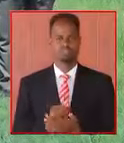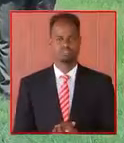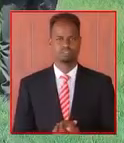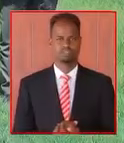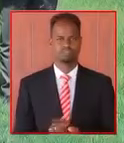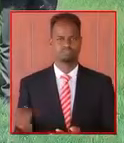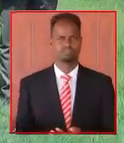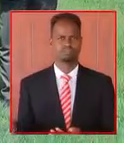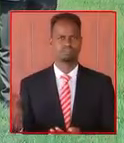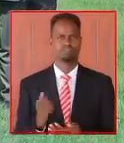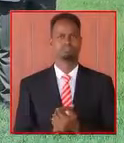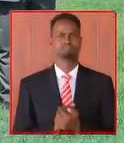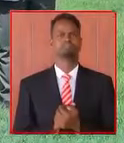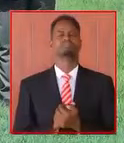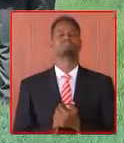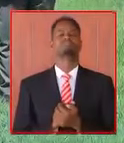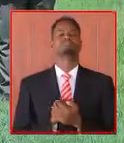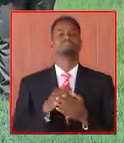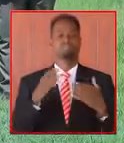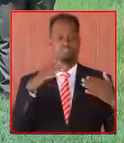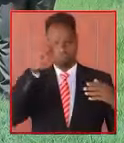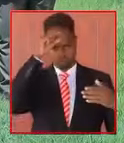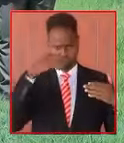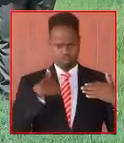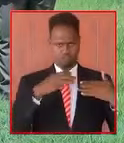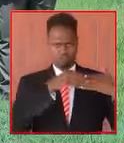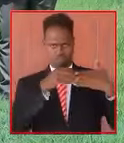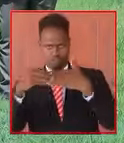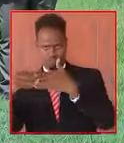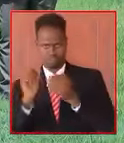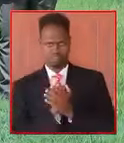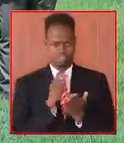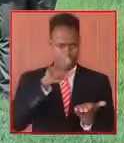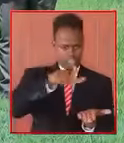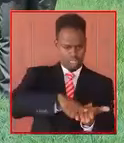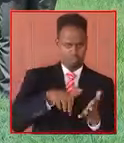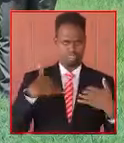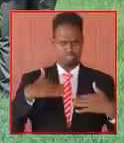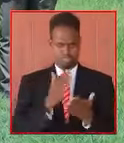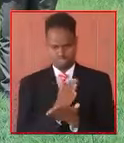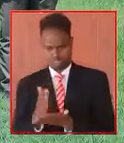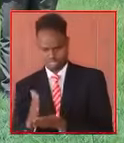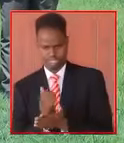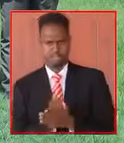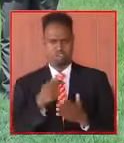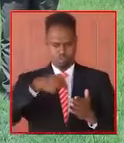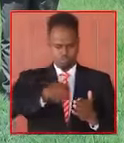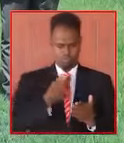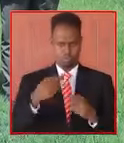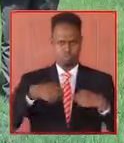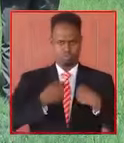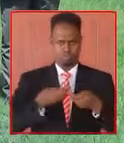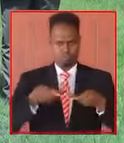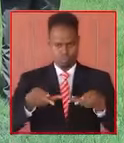jeerin halka dowladdu haysaana waa inta ee qaranku haya laba asmarar badan dood badan baa dhex